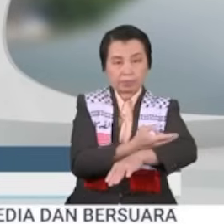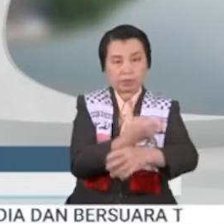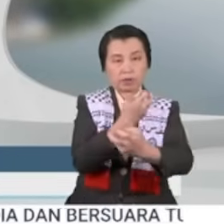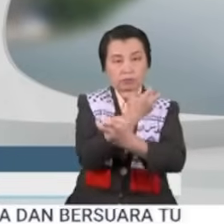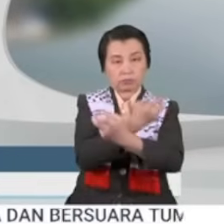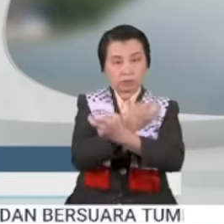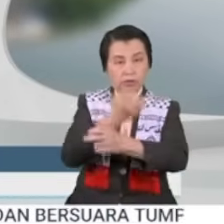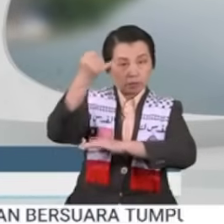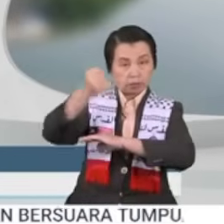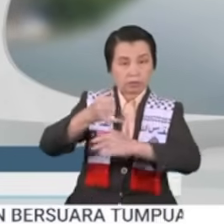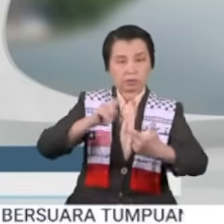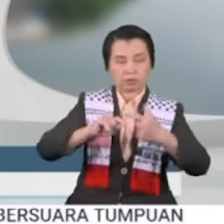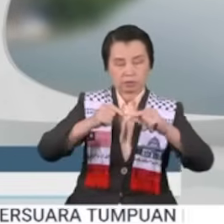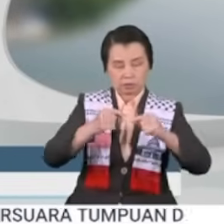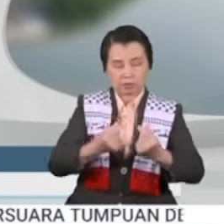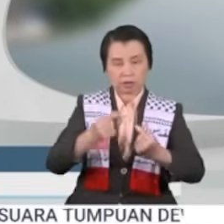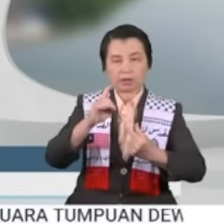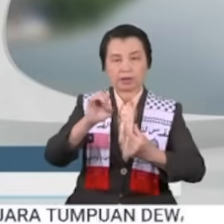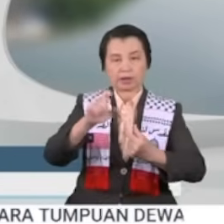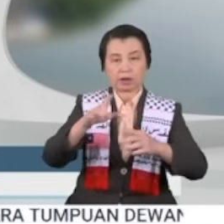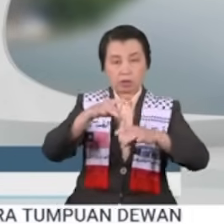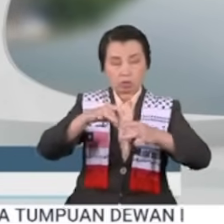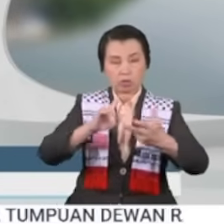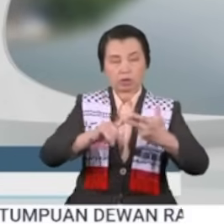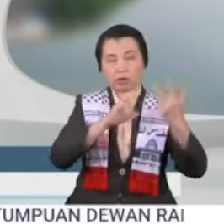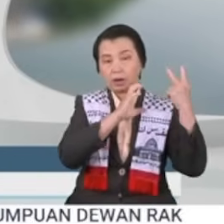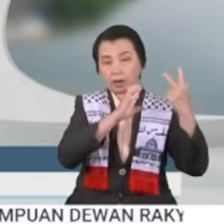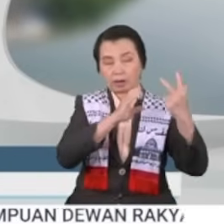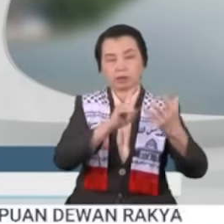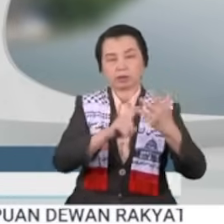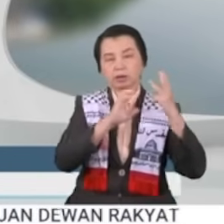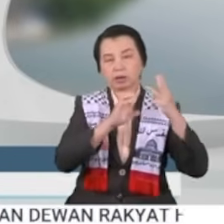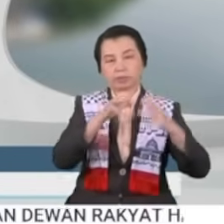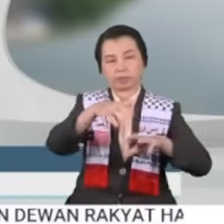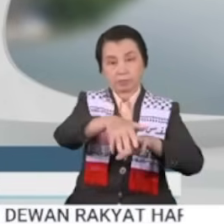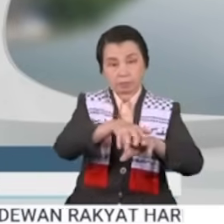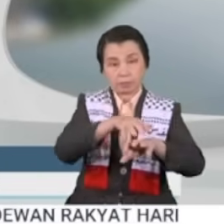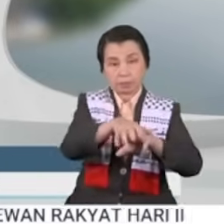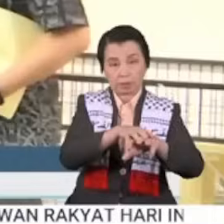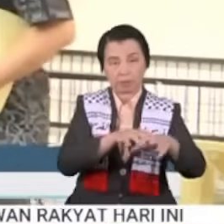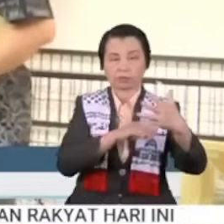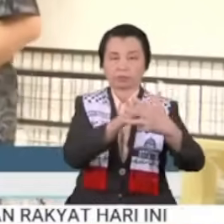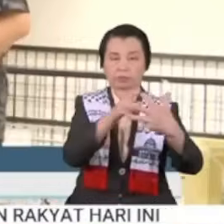bertulang import kacang Dal Australia kelapa biji dan kelapa